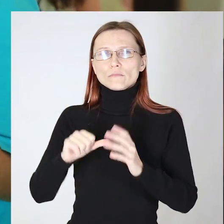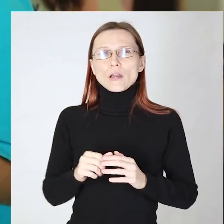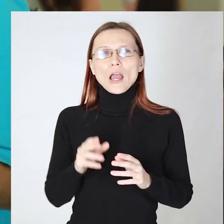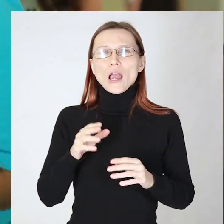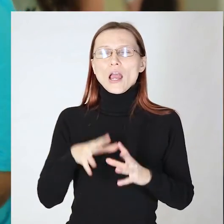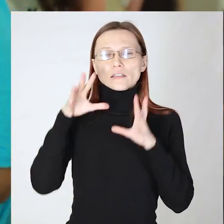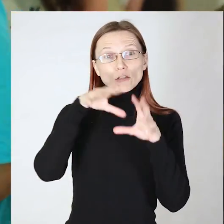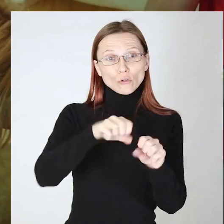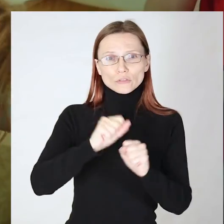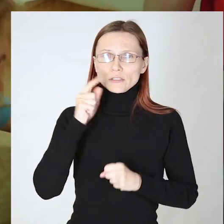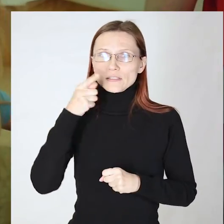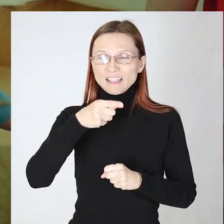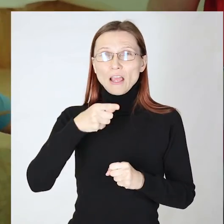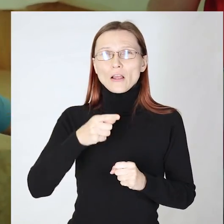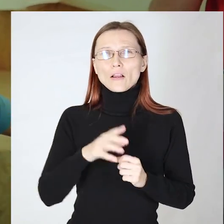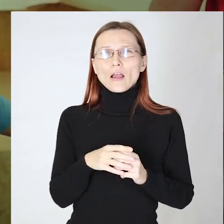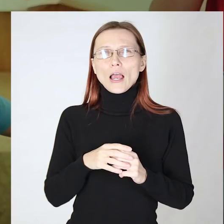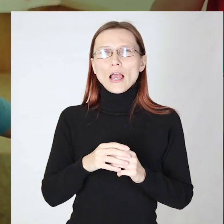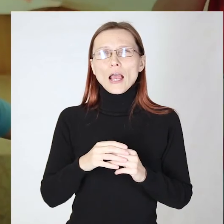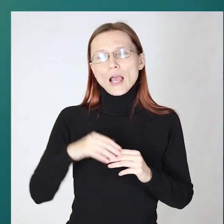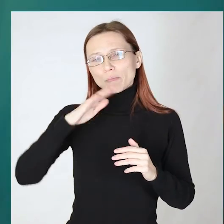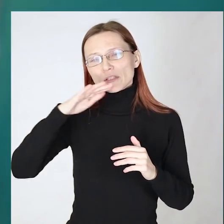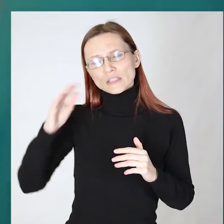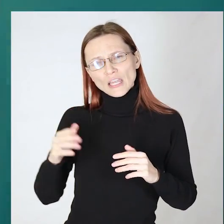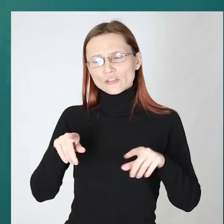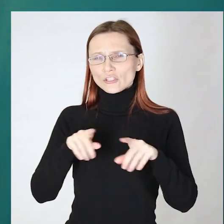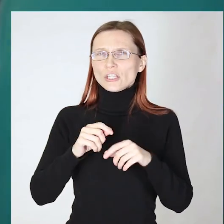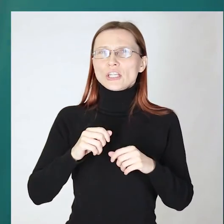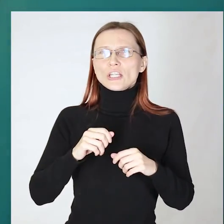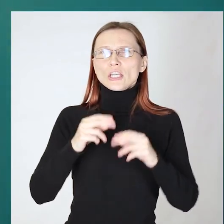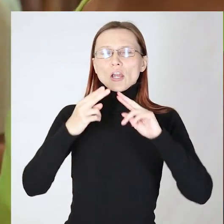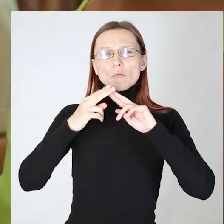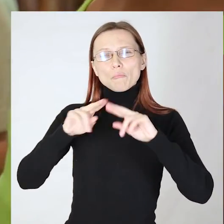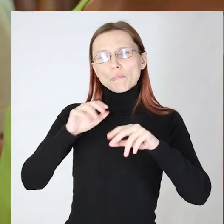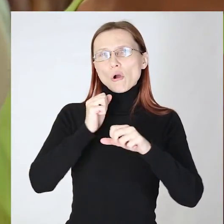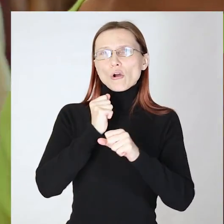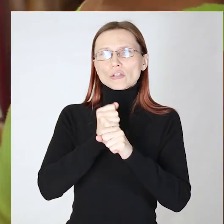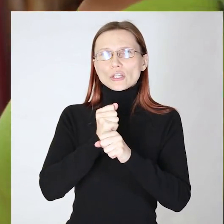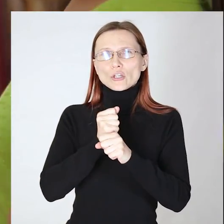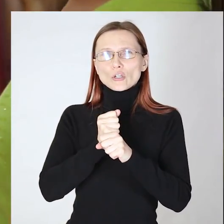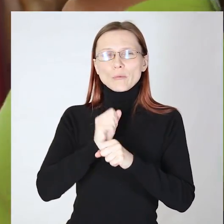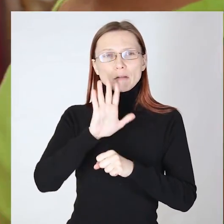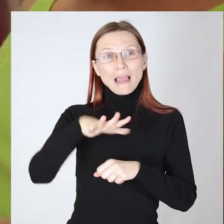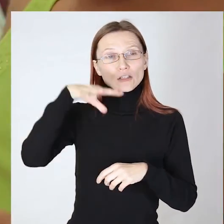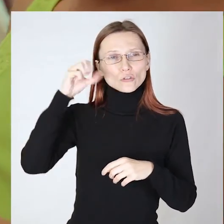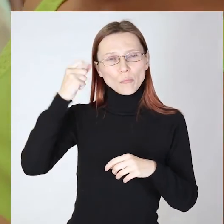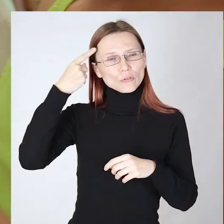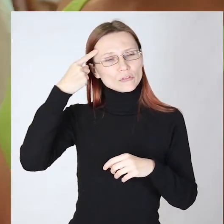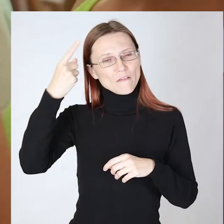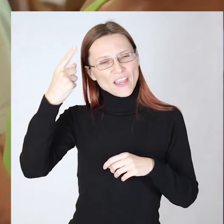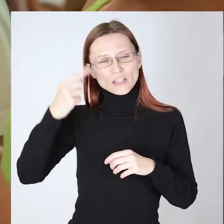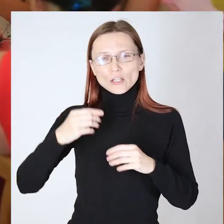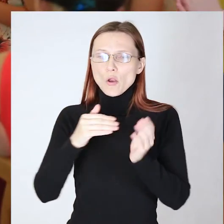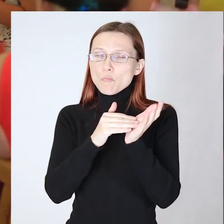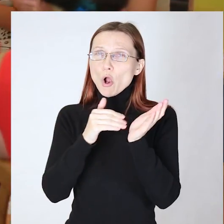cieľ, aby účastníci získali kompetenciu, to znamená, aby vedeli